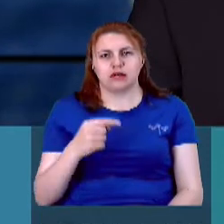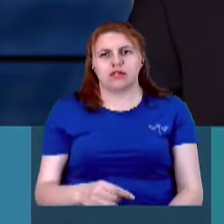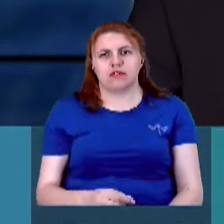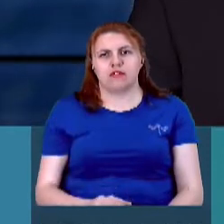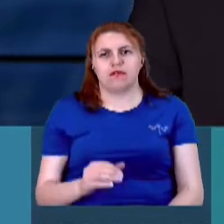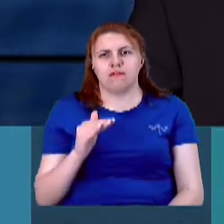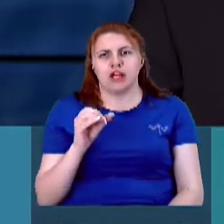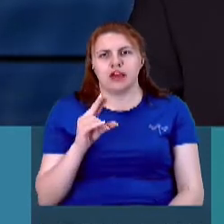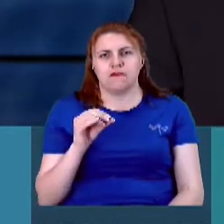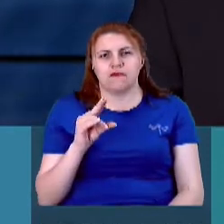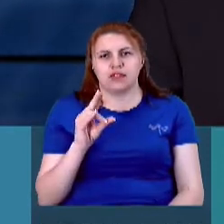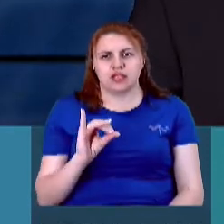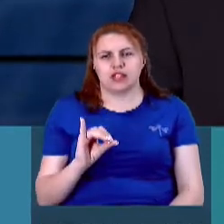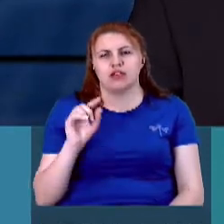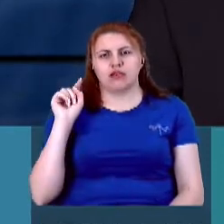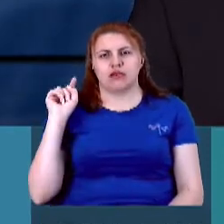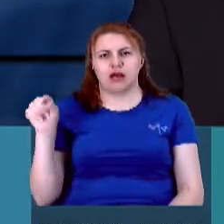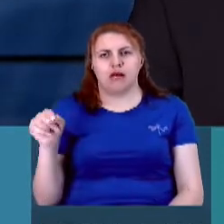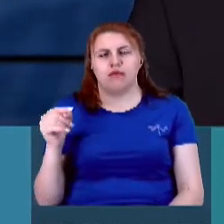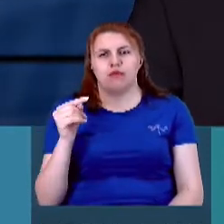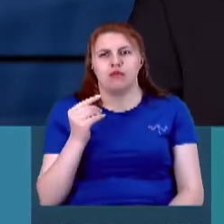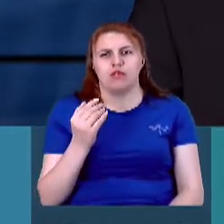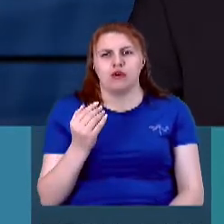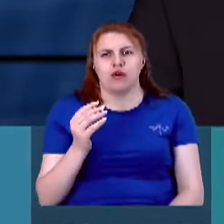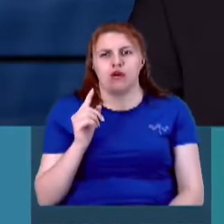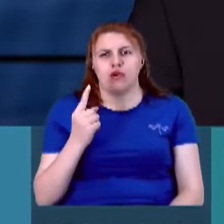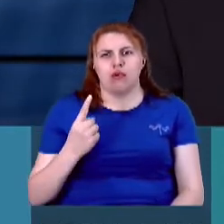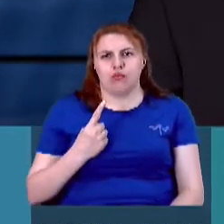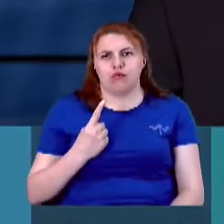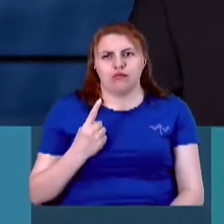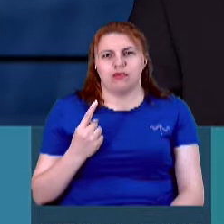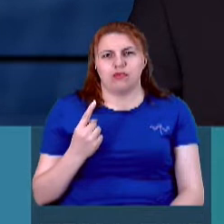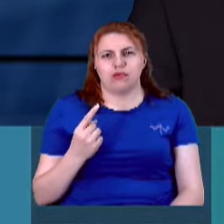фахівці російські, там вона охороняли її російські